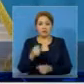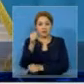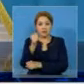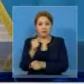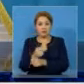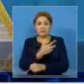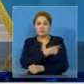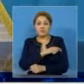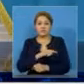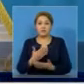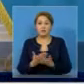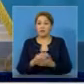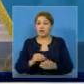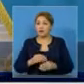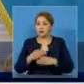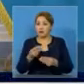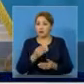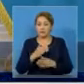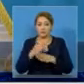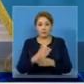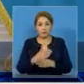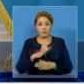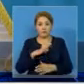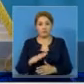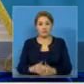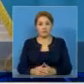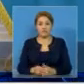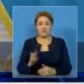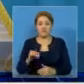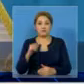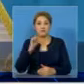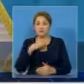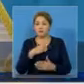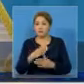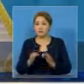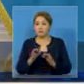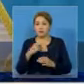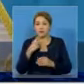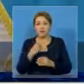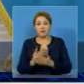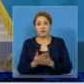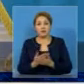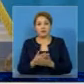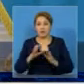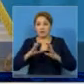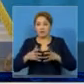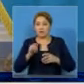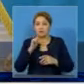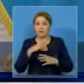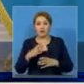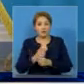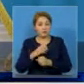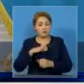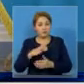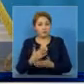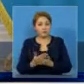Қызметкерлерді медициналық жабдықтармен қамтып, қаржылай көмек көрсетті. Жаһандық экономикада да тұрақсыздық байқалып отыр. Әлемдік экономика қысымға ұшырап